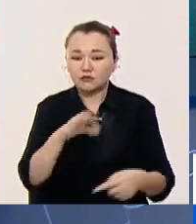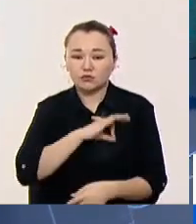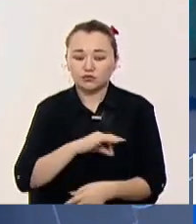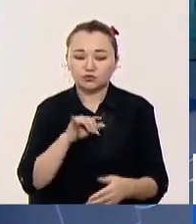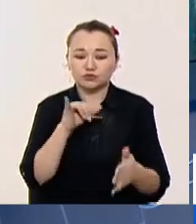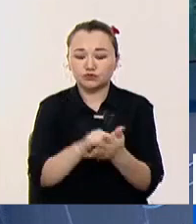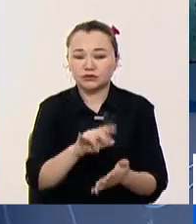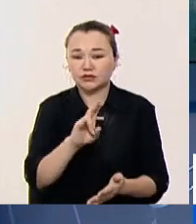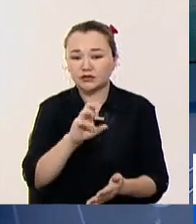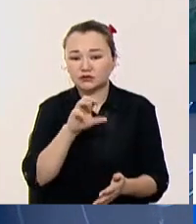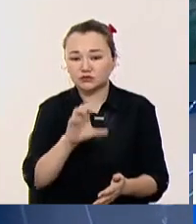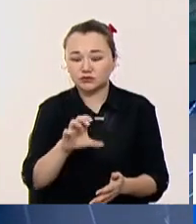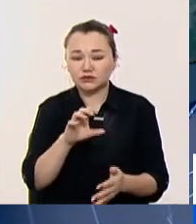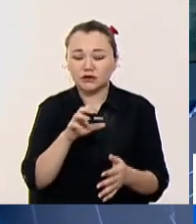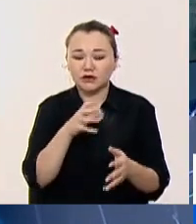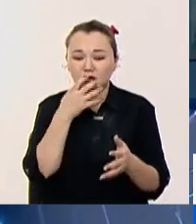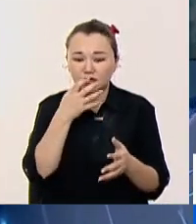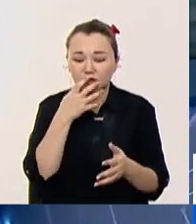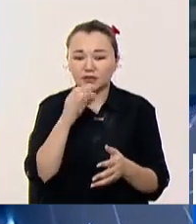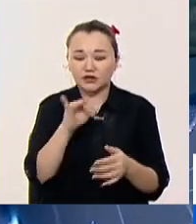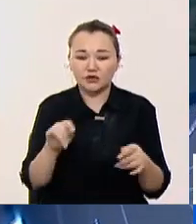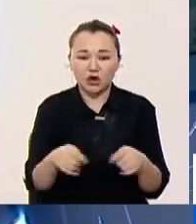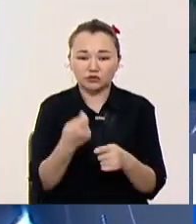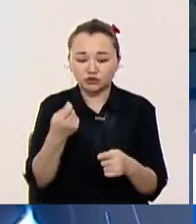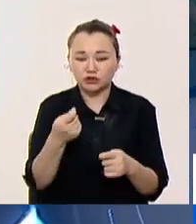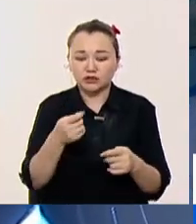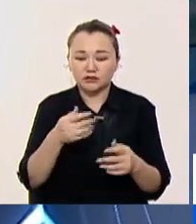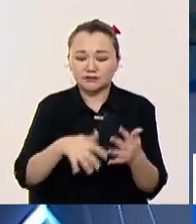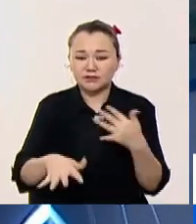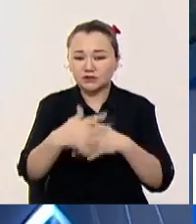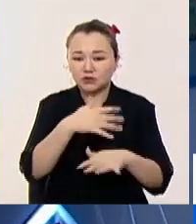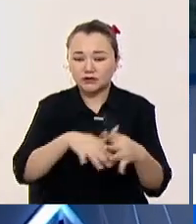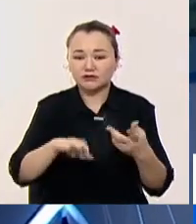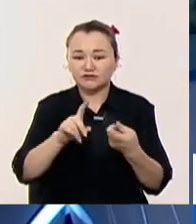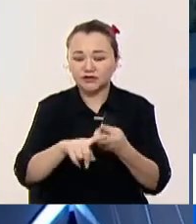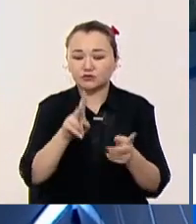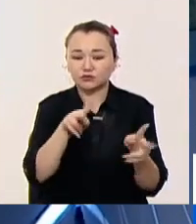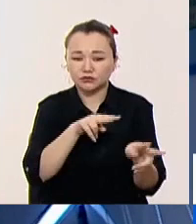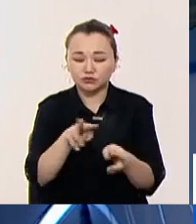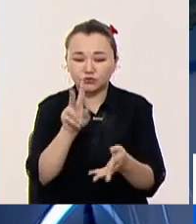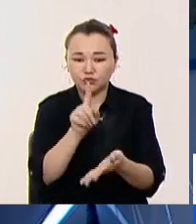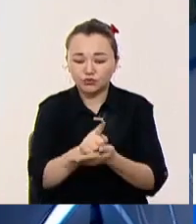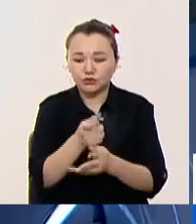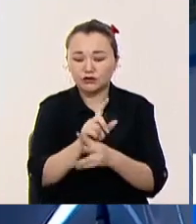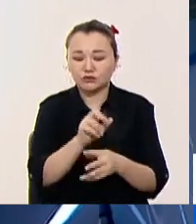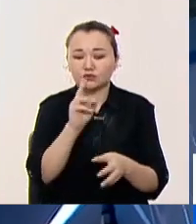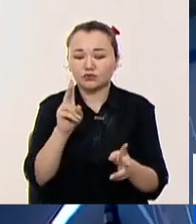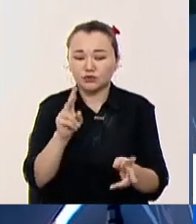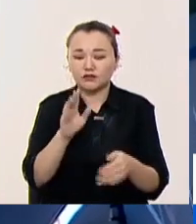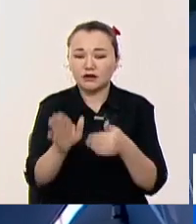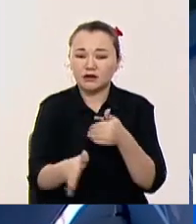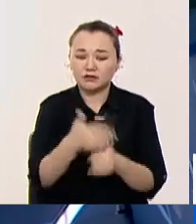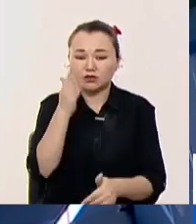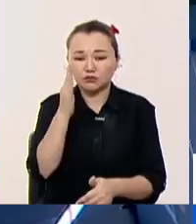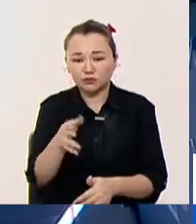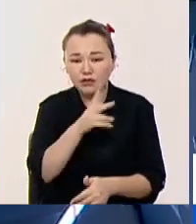установили насосы в системе отопления и нарушили циркуляцию. Кто должен следить за этим и предусмотрено ли наказание